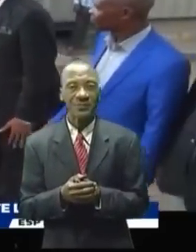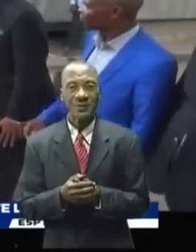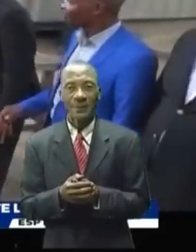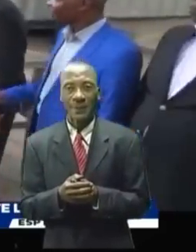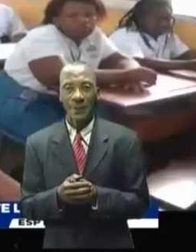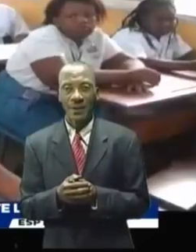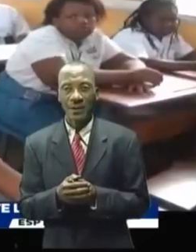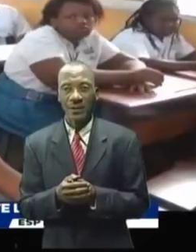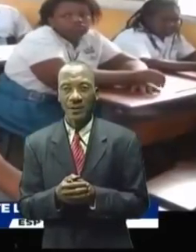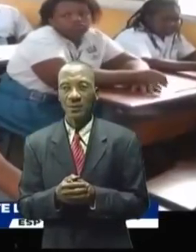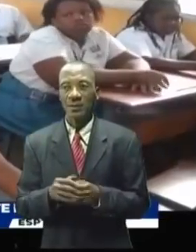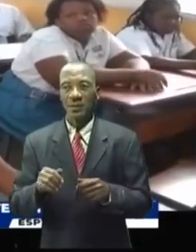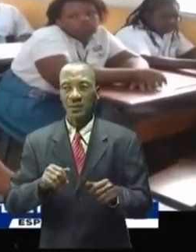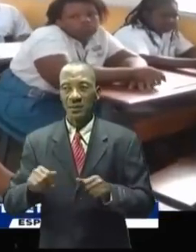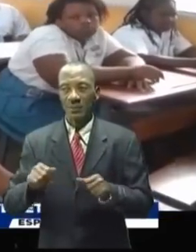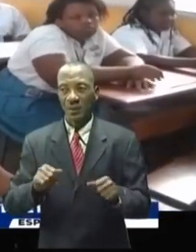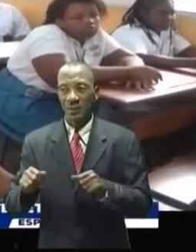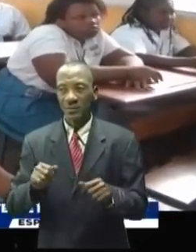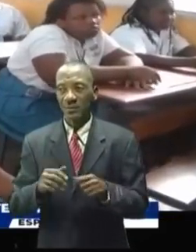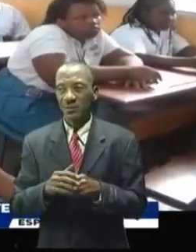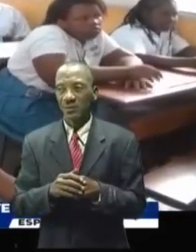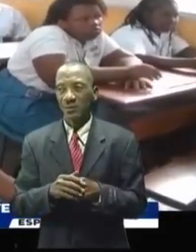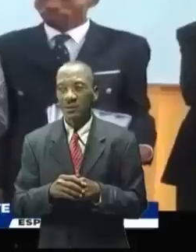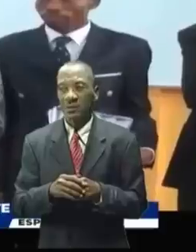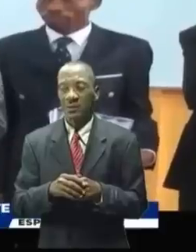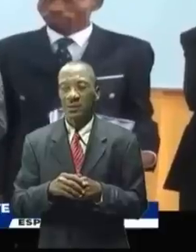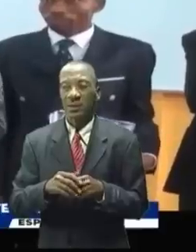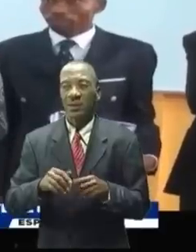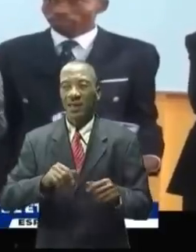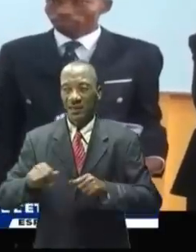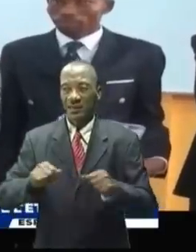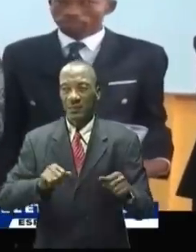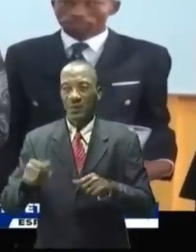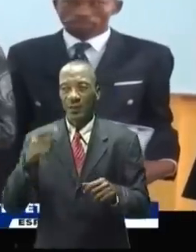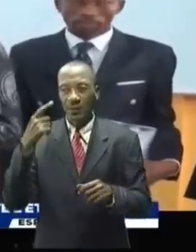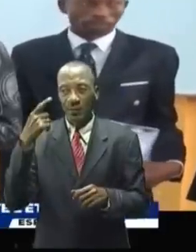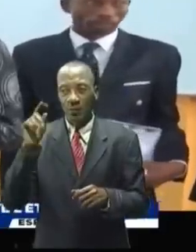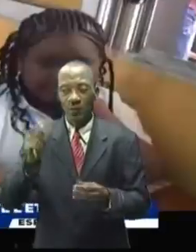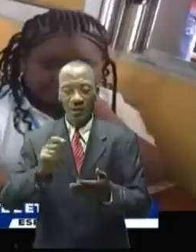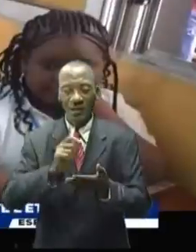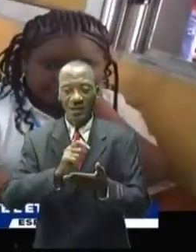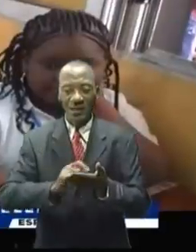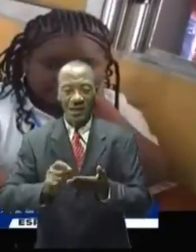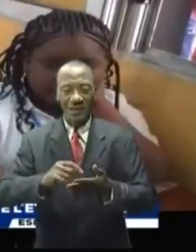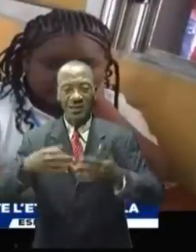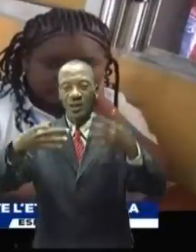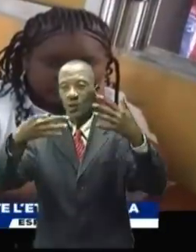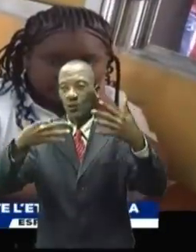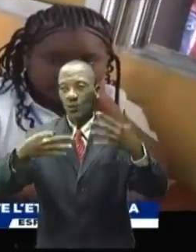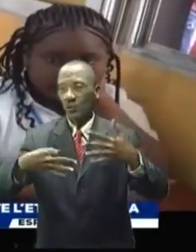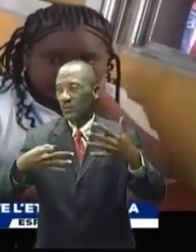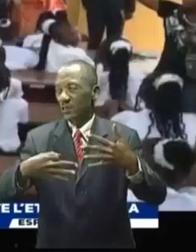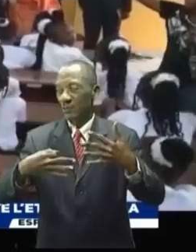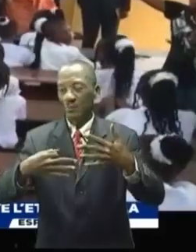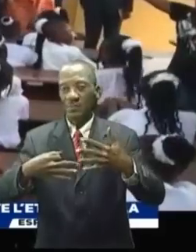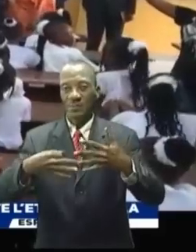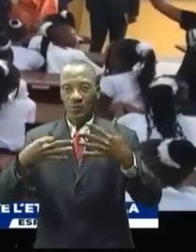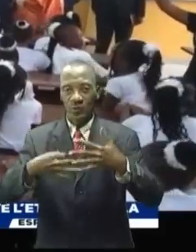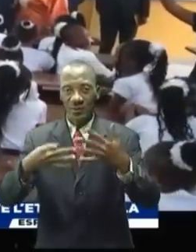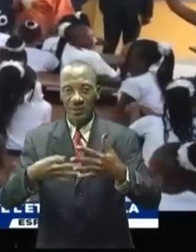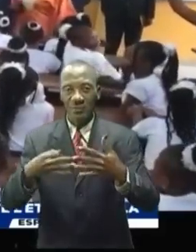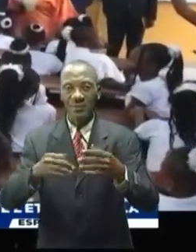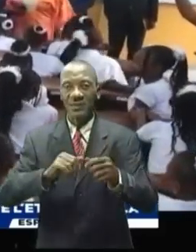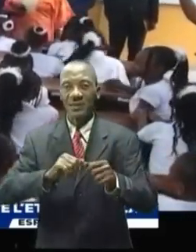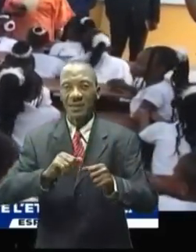TENASOPS, enseignement test d'orientation concernant les élèves de la 8e année de l'enseignement des bases, a enregistré un